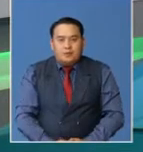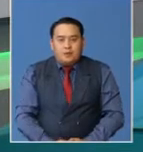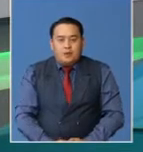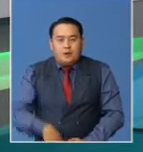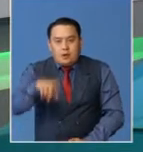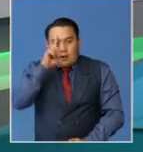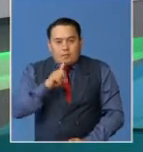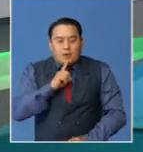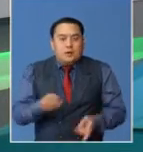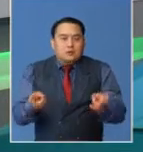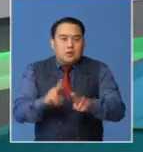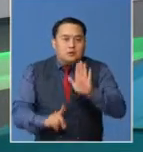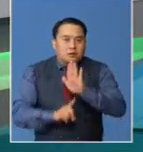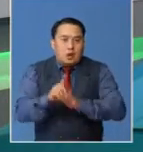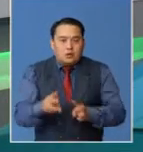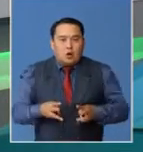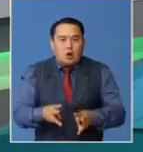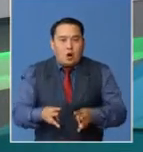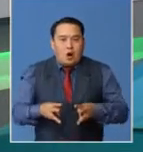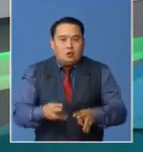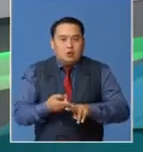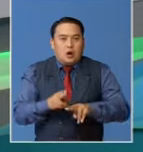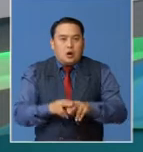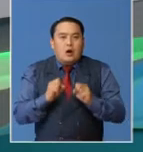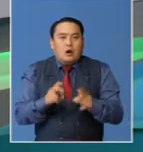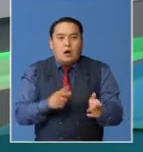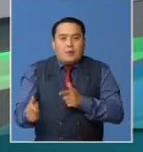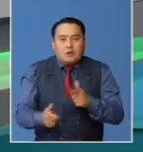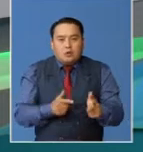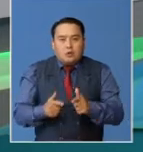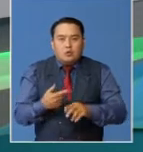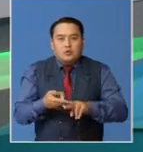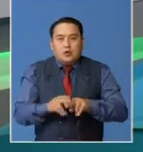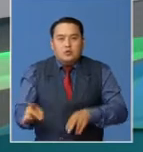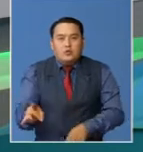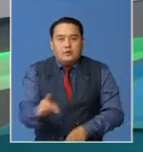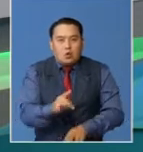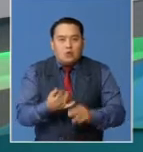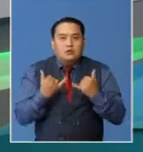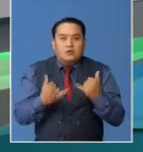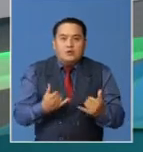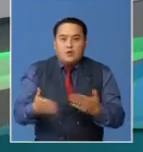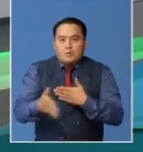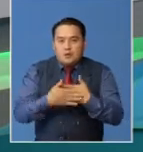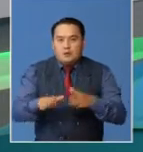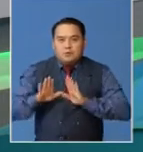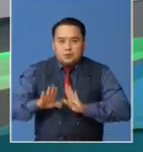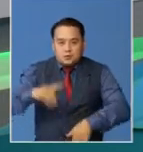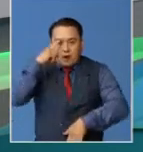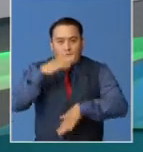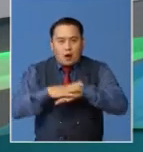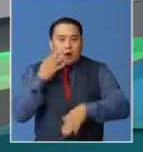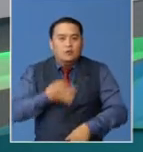Меньше месяца осталось до начала отопительного сезона. Как идет подготовка к зиме по нашему региону? Сегодня перед заместителем